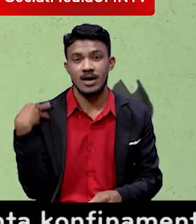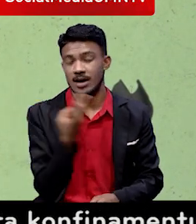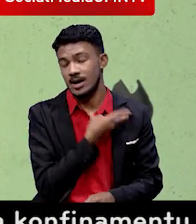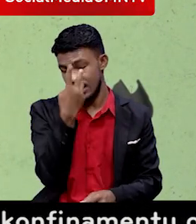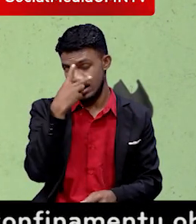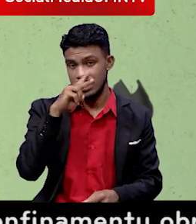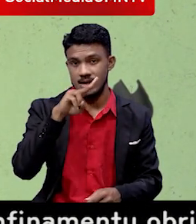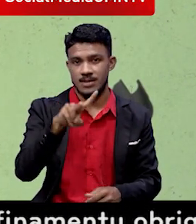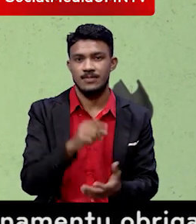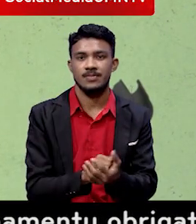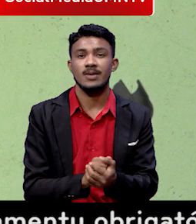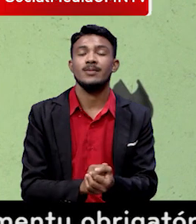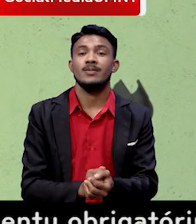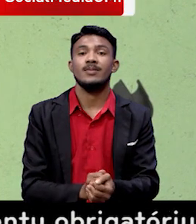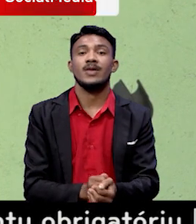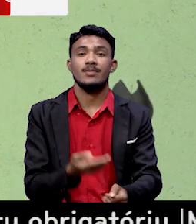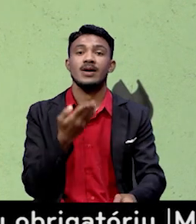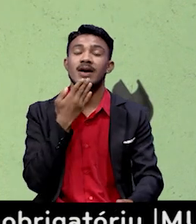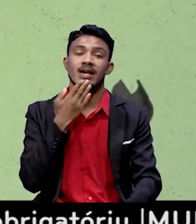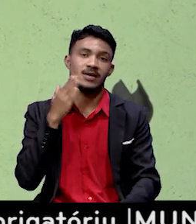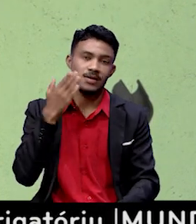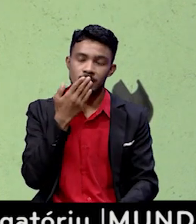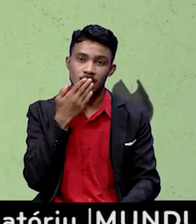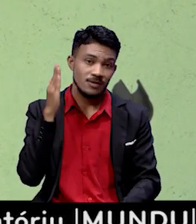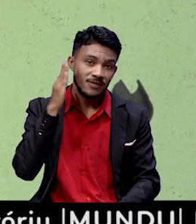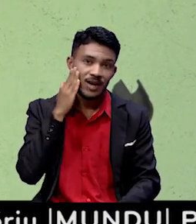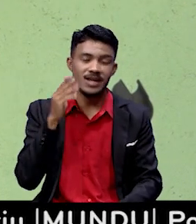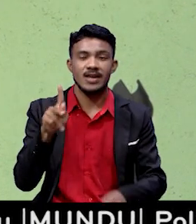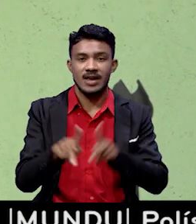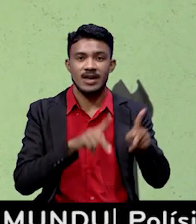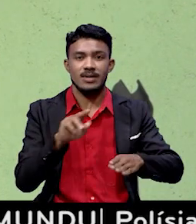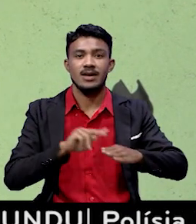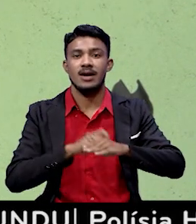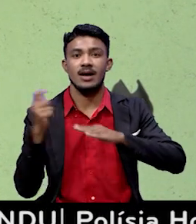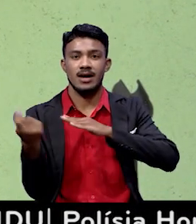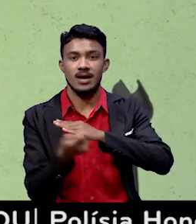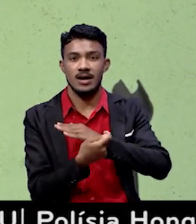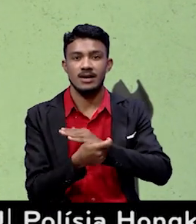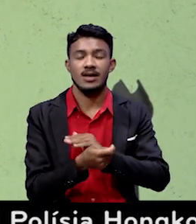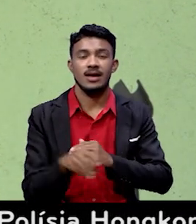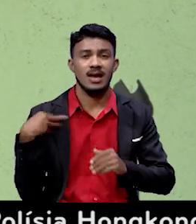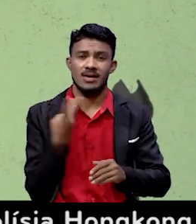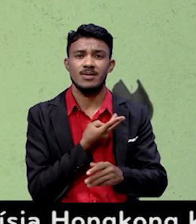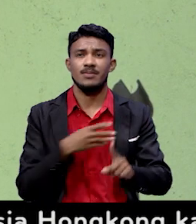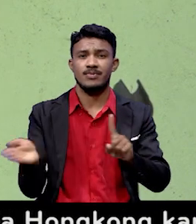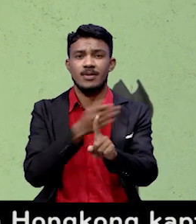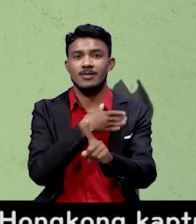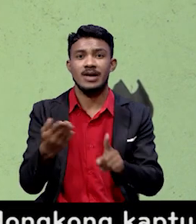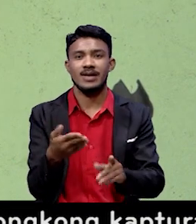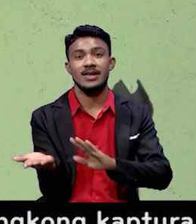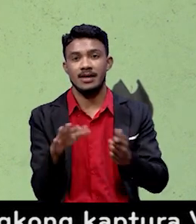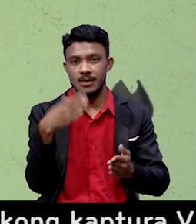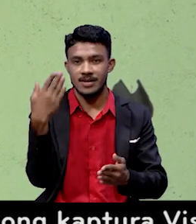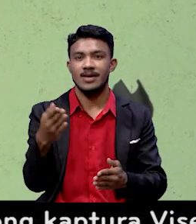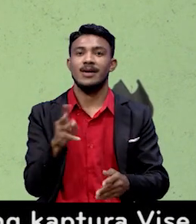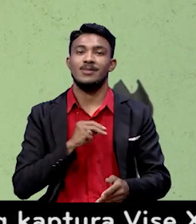imi trenu tia imba re imba buat amo kira ni aini imba lu metinar mo bakar ni imba teo ame ne ambak maten ne metinar la